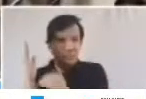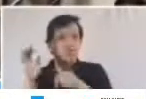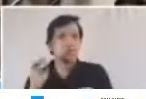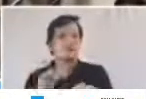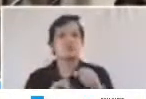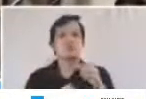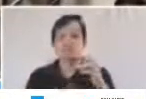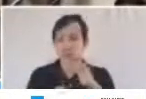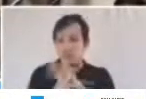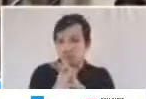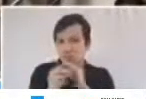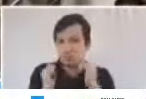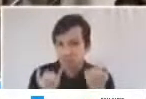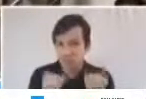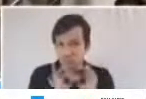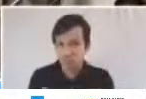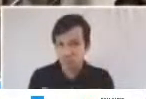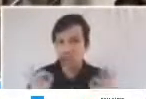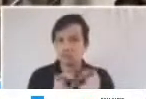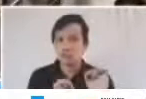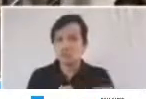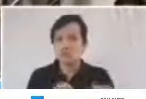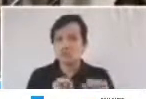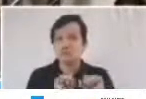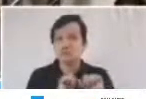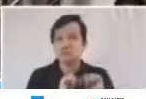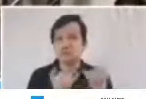ng DTI. Magandang araw po sa inyo, Yusek Ruth.